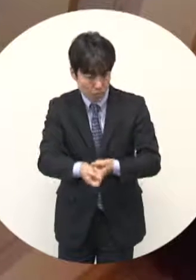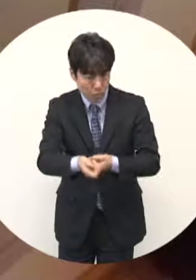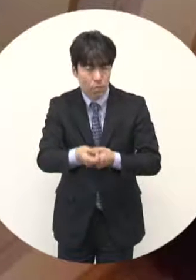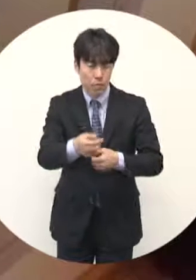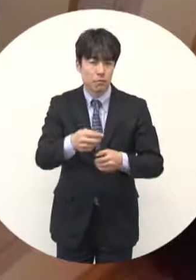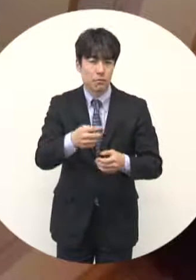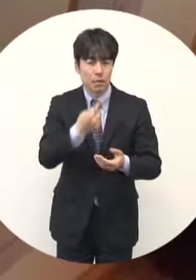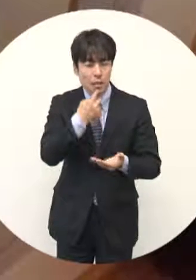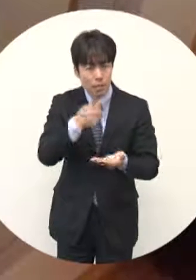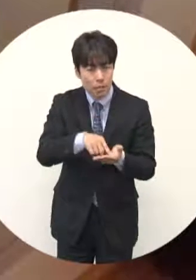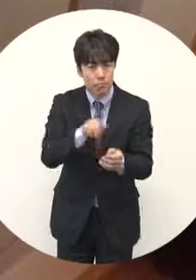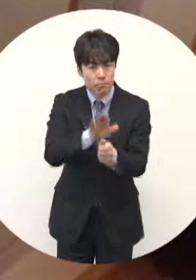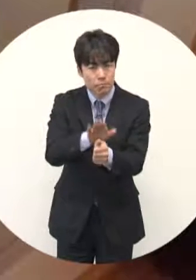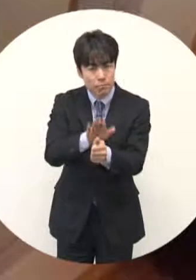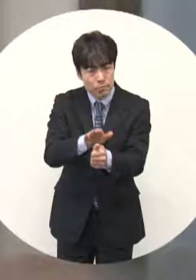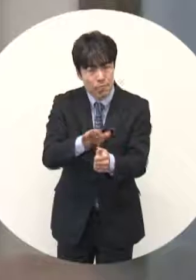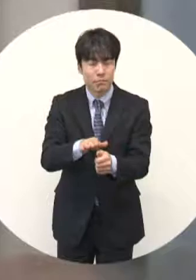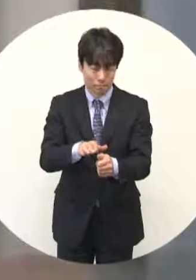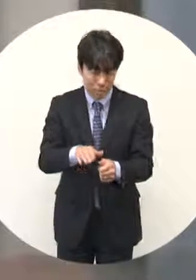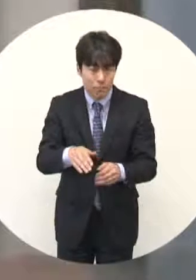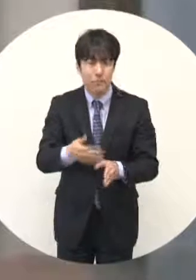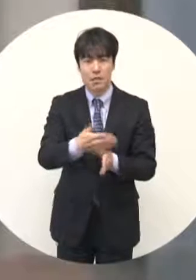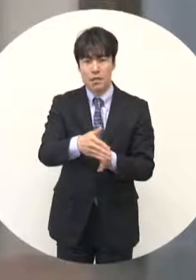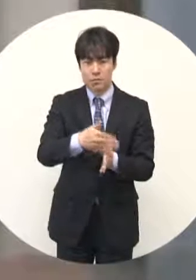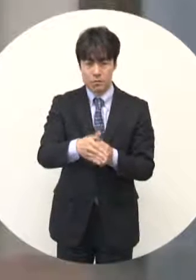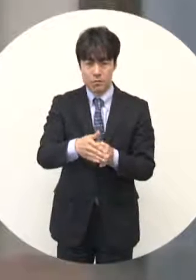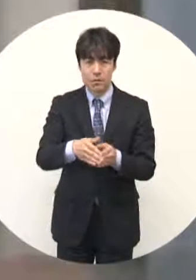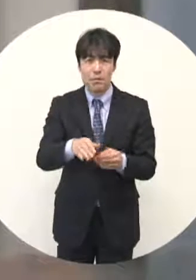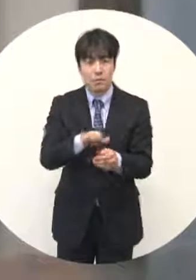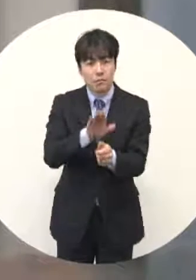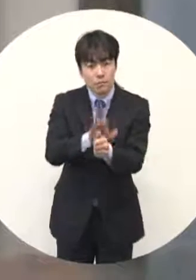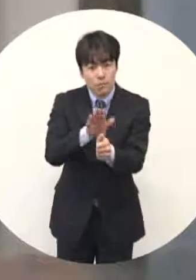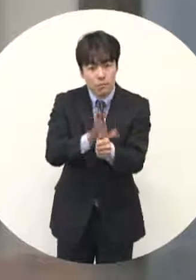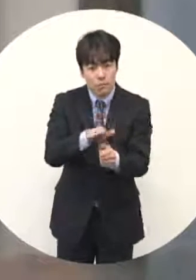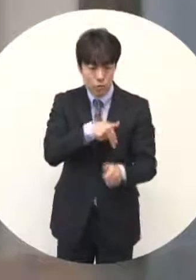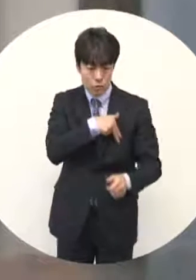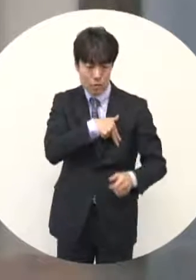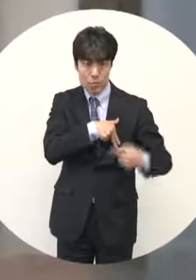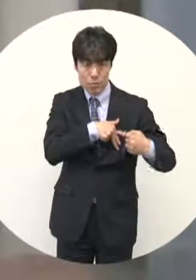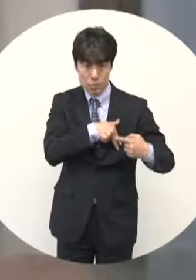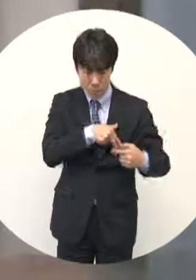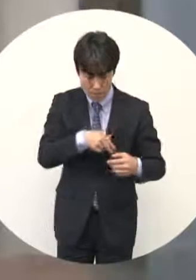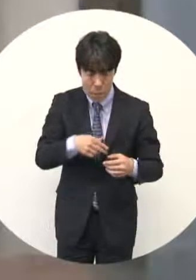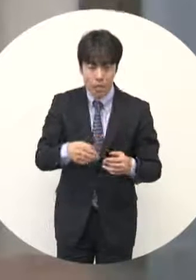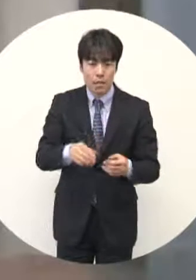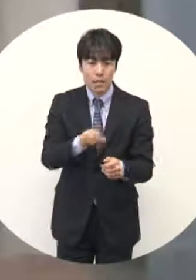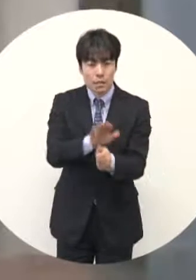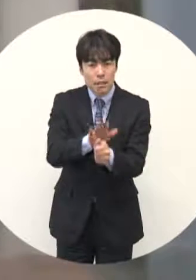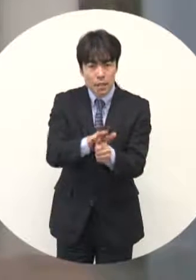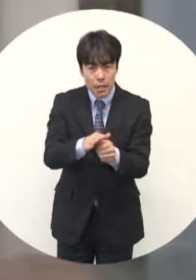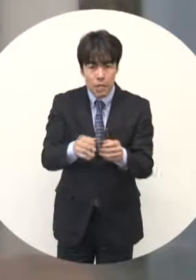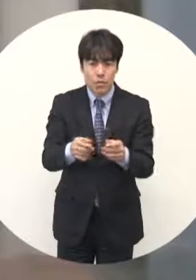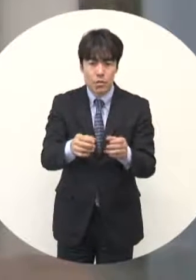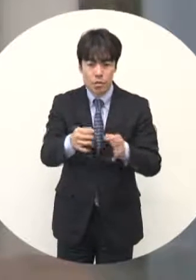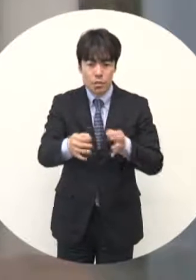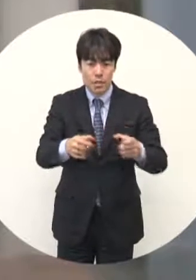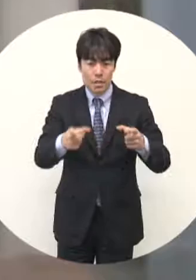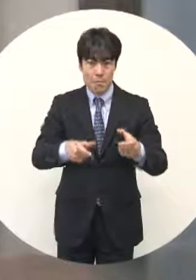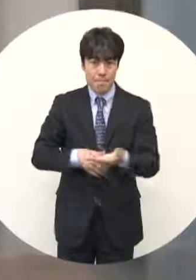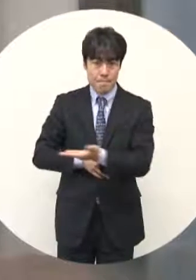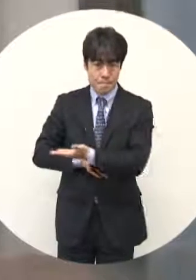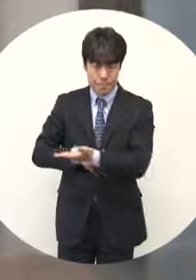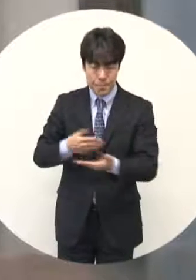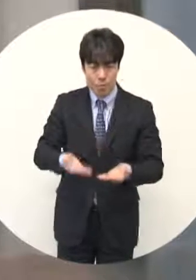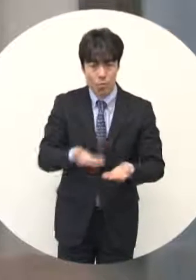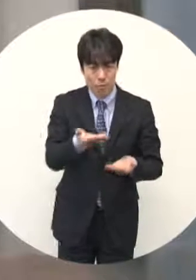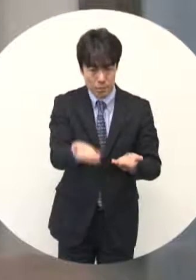いを行うものです。お手伝いをしてくれるサポートスタッフには支え合い商品券を渡し、これ